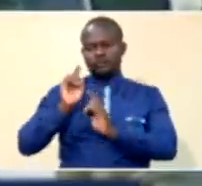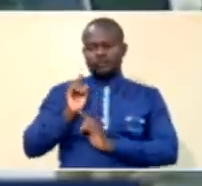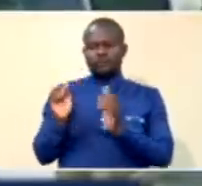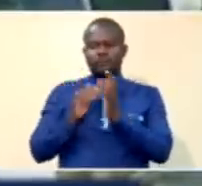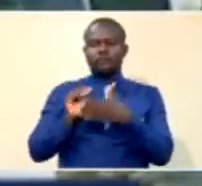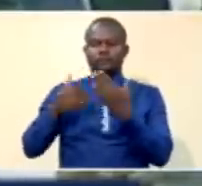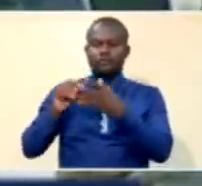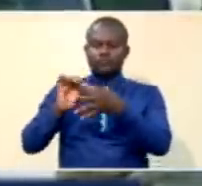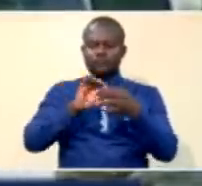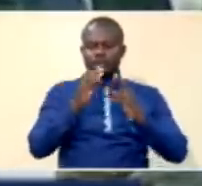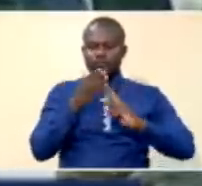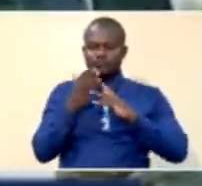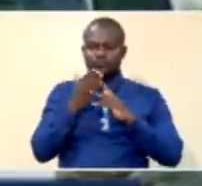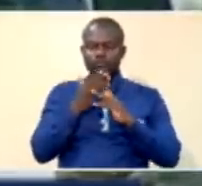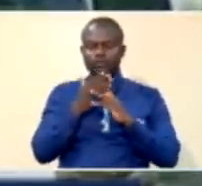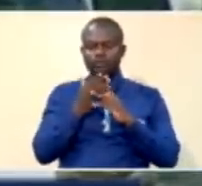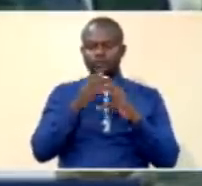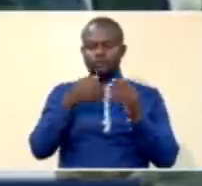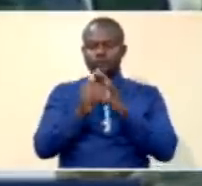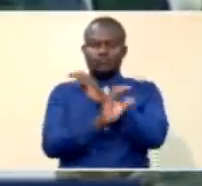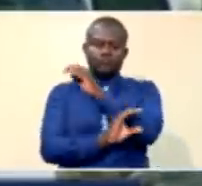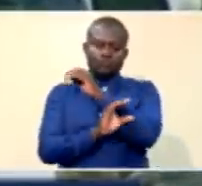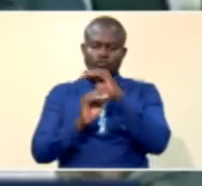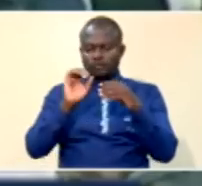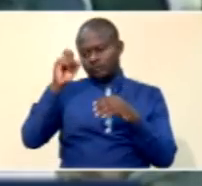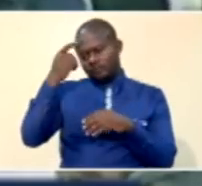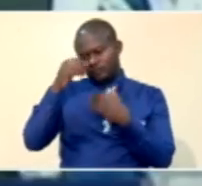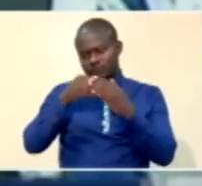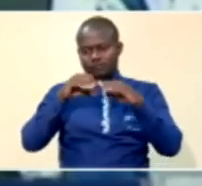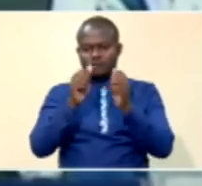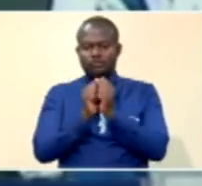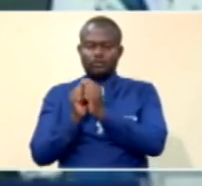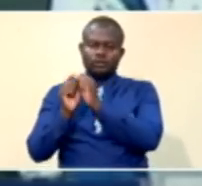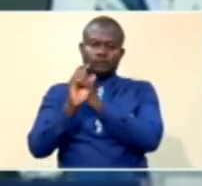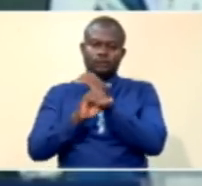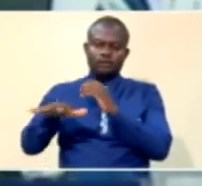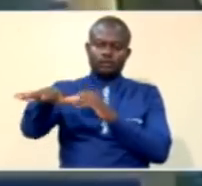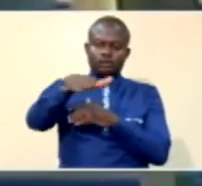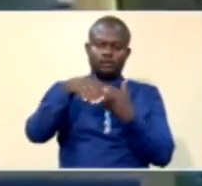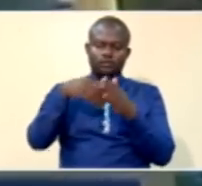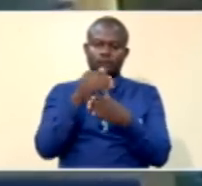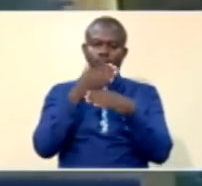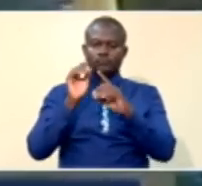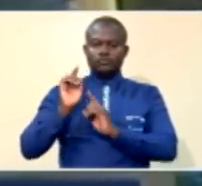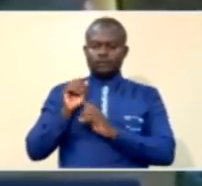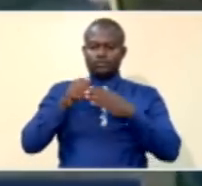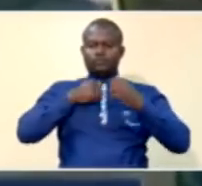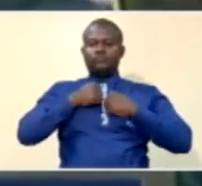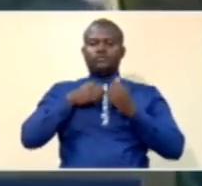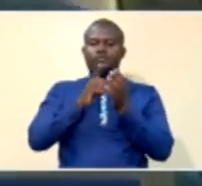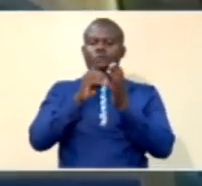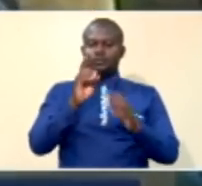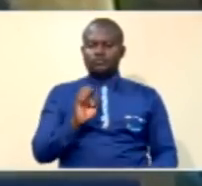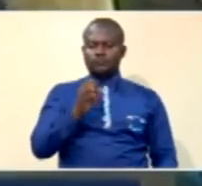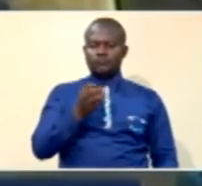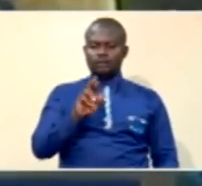ndetse n'ubufatanye hagati ya Repubulika ya Demokarasi ya Kongo na karere muri inama Minisitiri w'Intebe w'u Rwanda